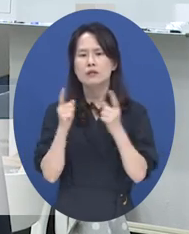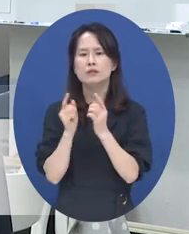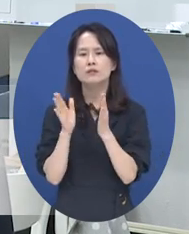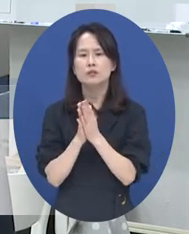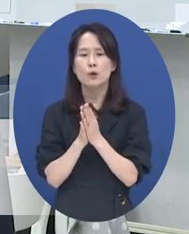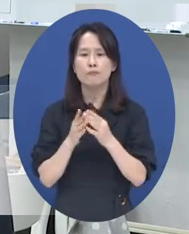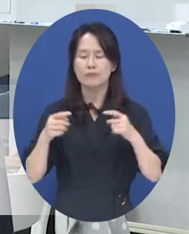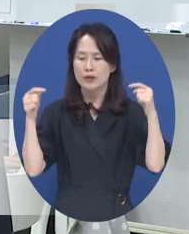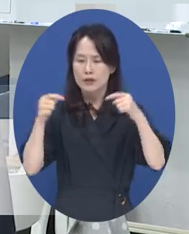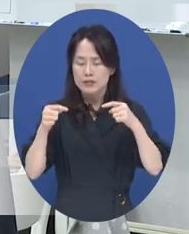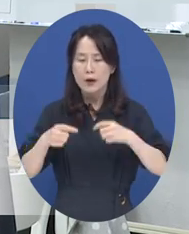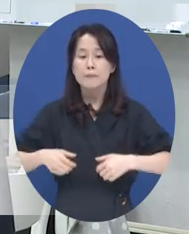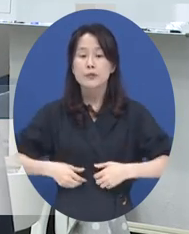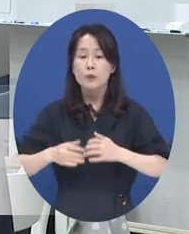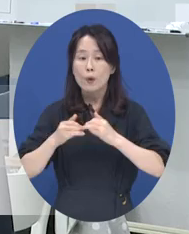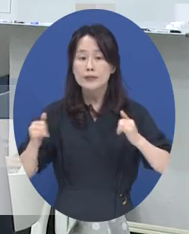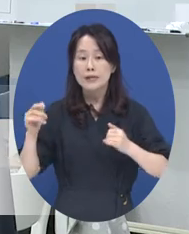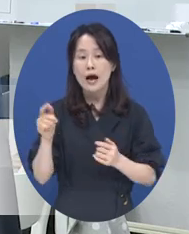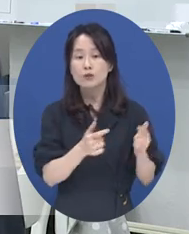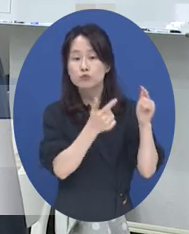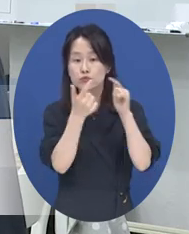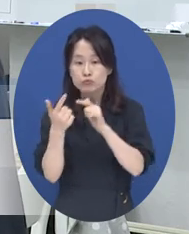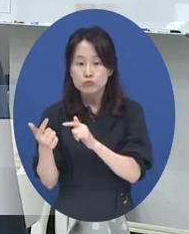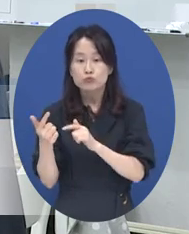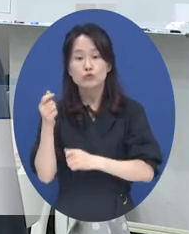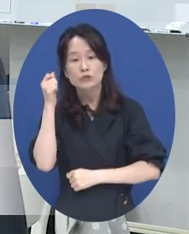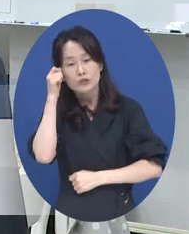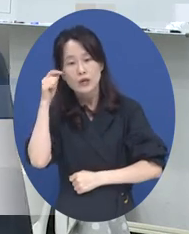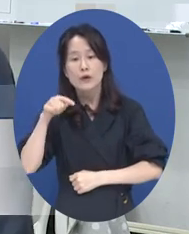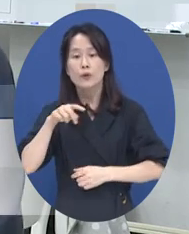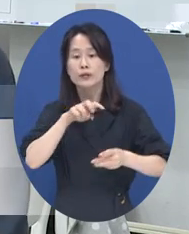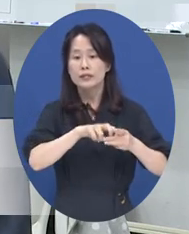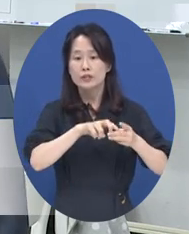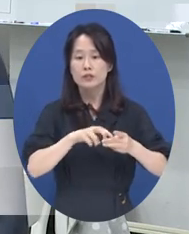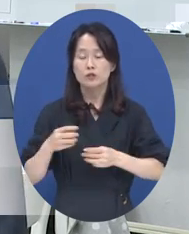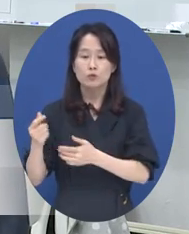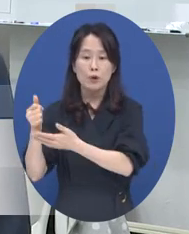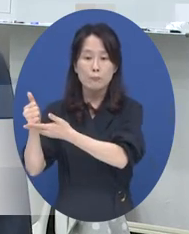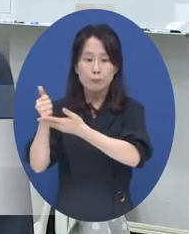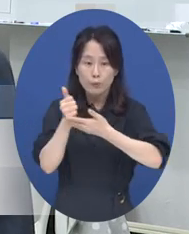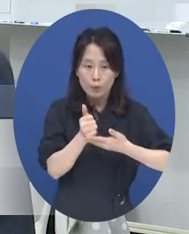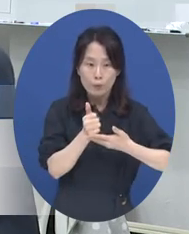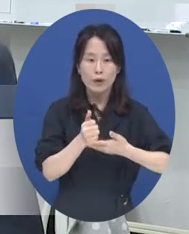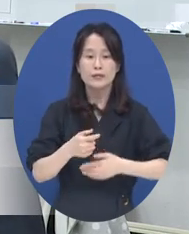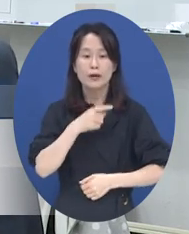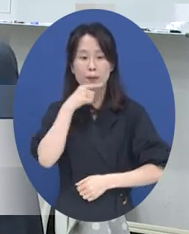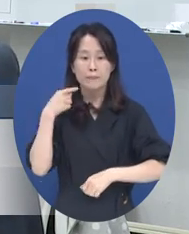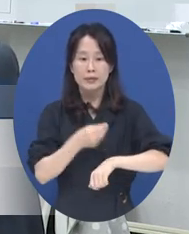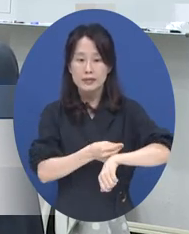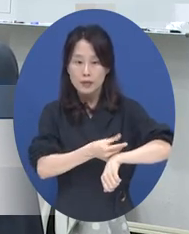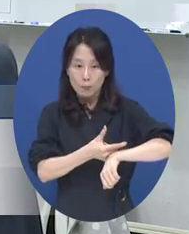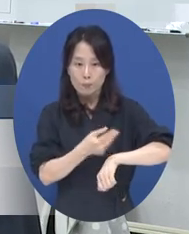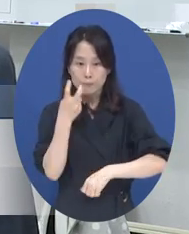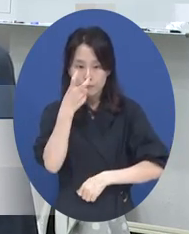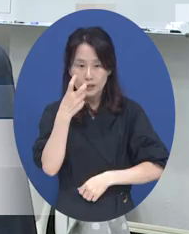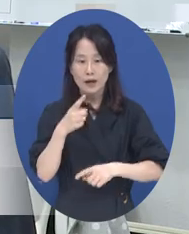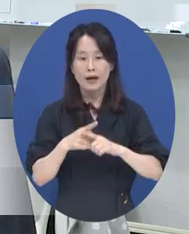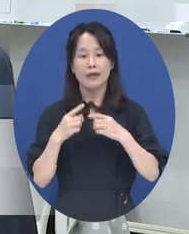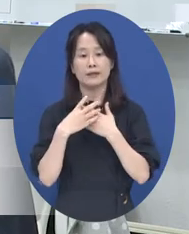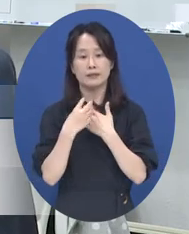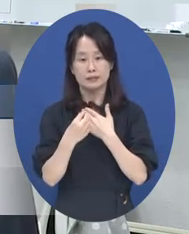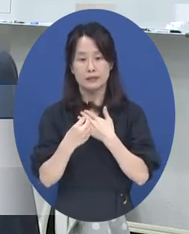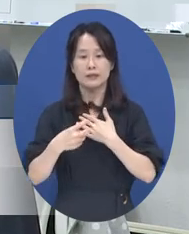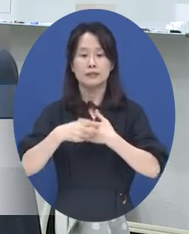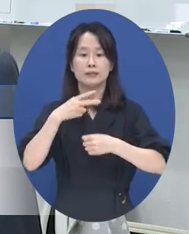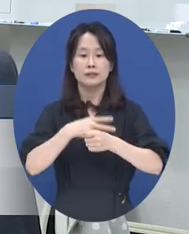분들을 짧게 보통 하룻밤 정도를 이쪽 센터에서 저희들이 모셔와서 혈액 검사,